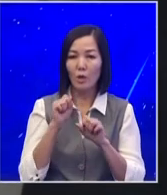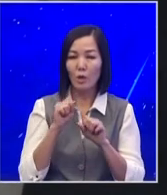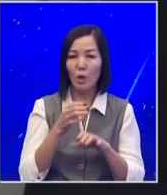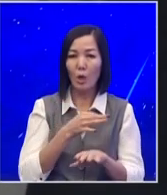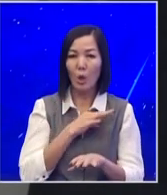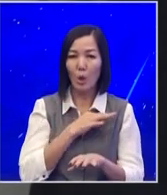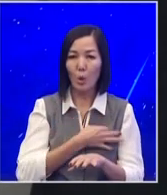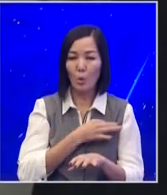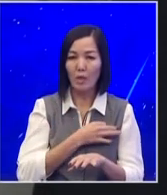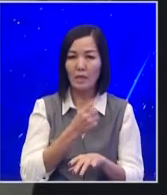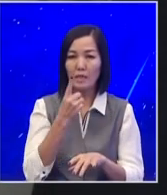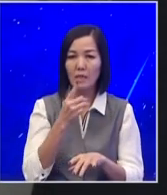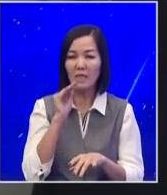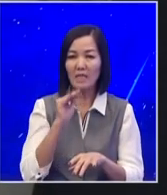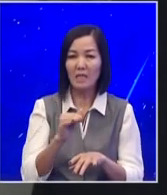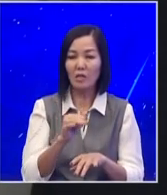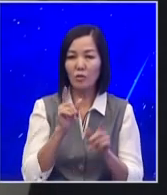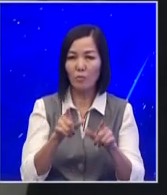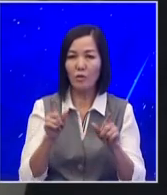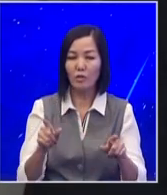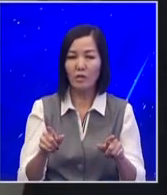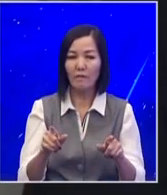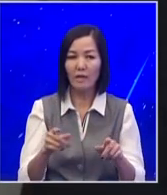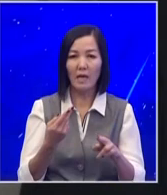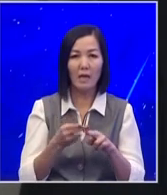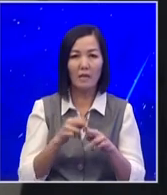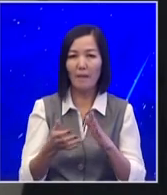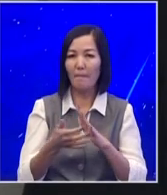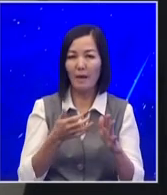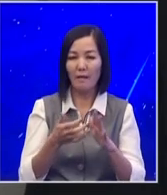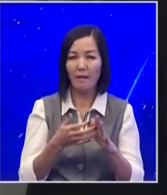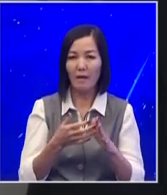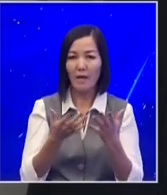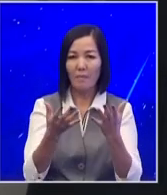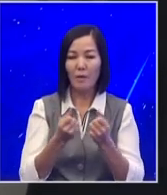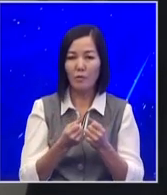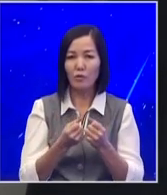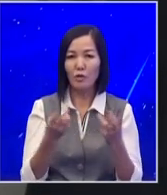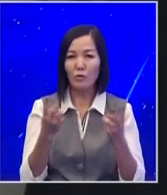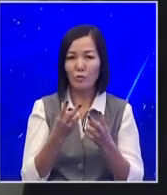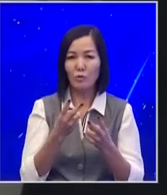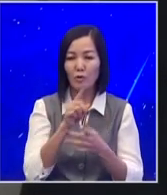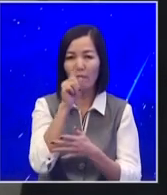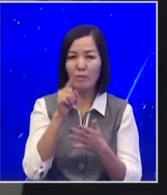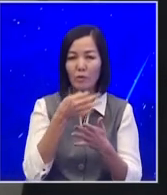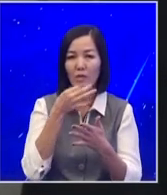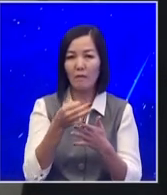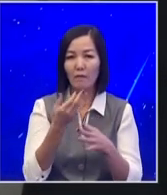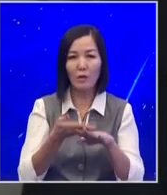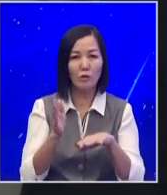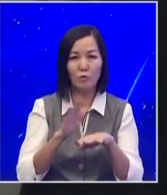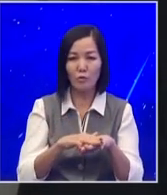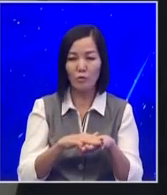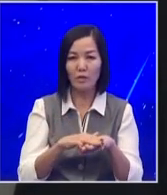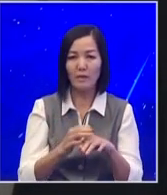на 1000 и более человек, это, конечно, получить консультацию такую профессиональную очень сложно